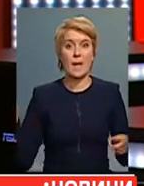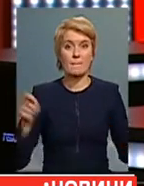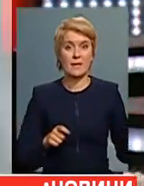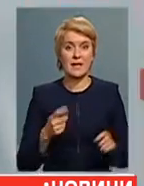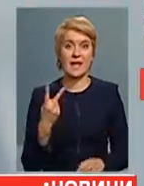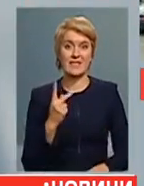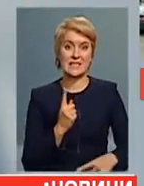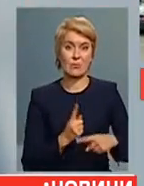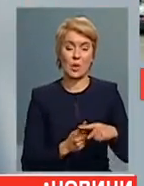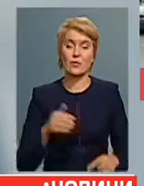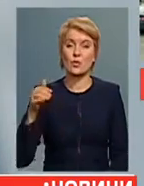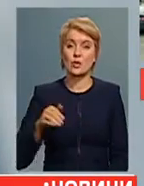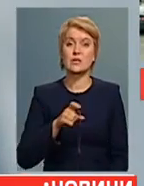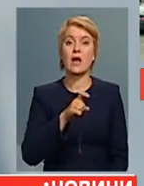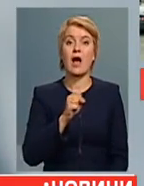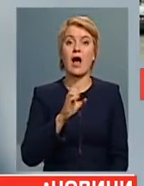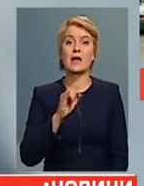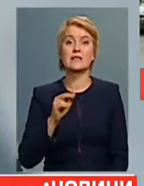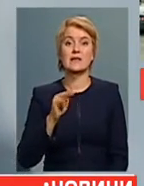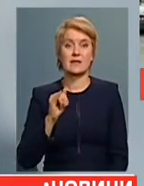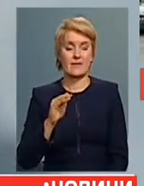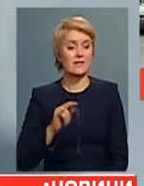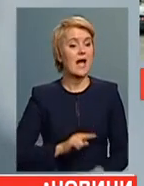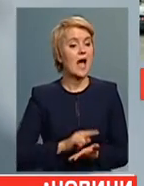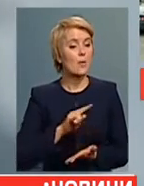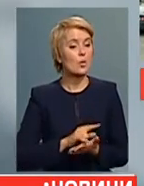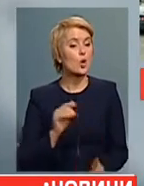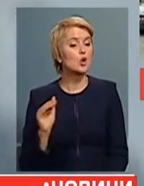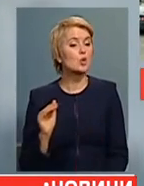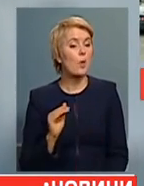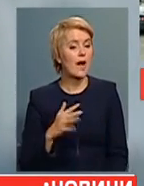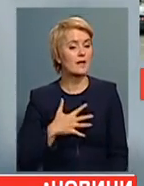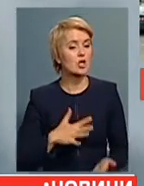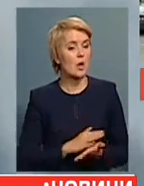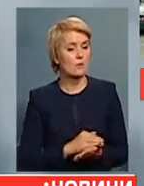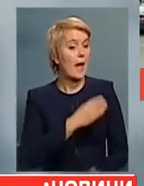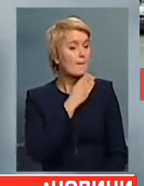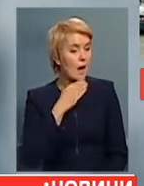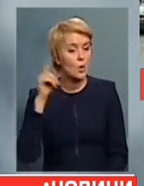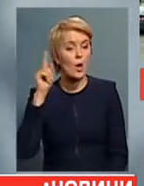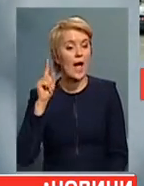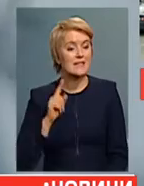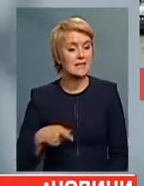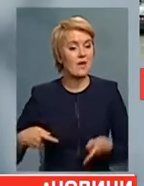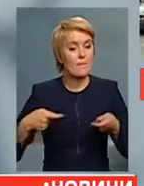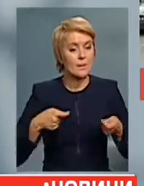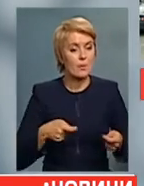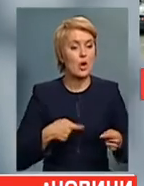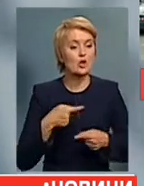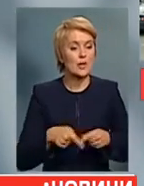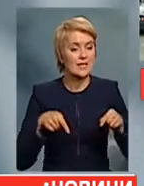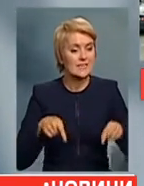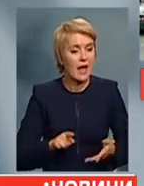хасидів. На прямому зв'язку з аеропорту Жуляни наш Олексій Гомон. Чи багато хасидів прибувають через ці повітряні ворота,